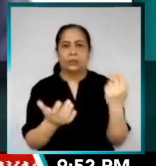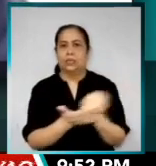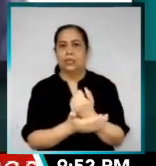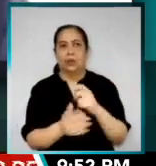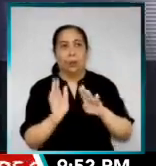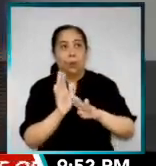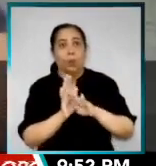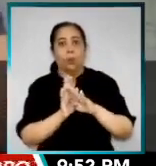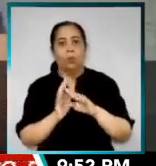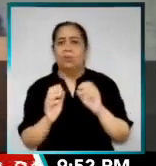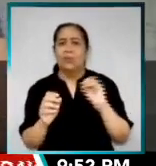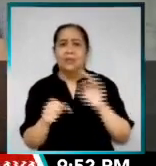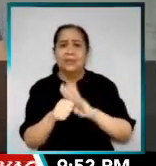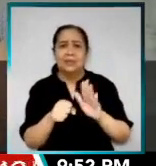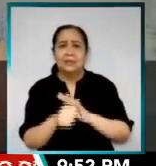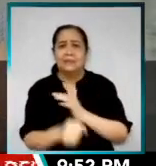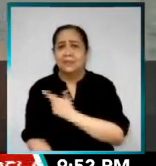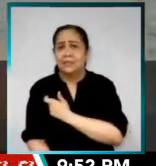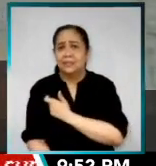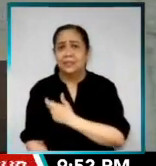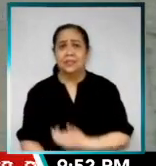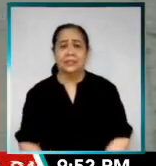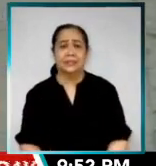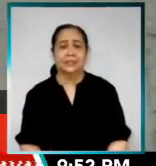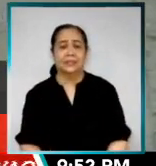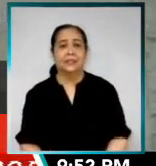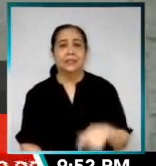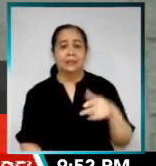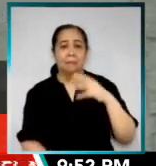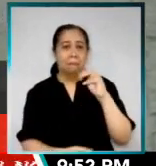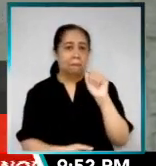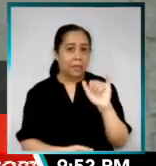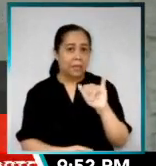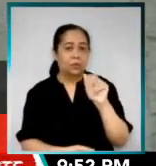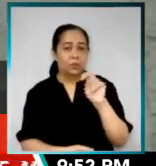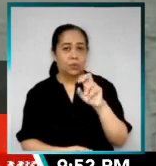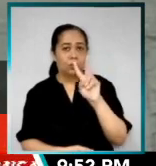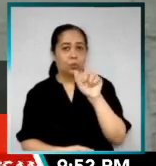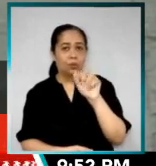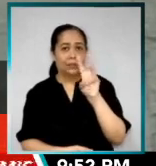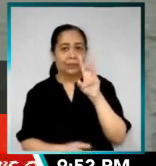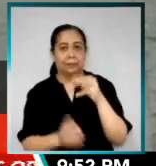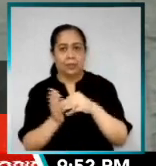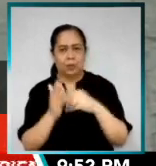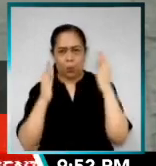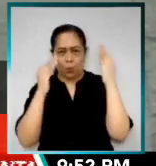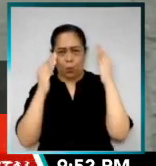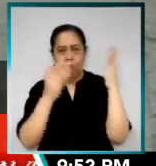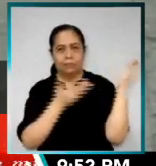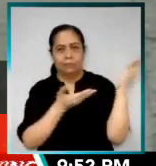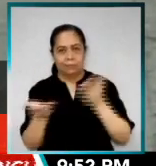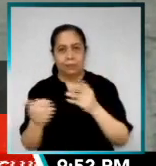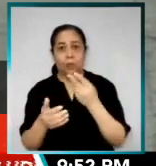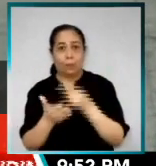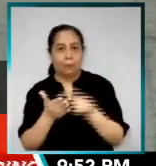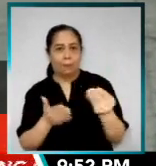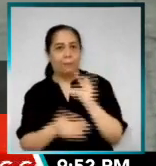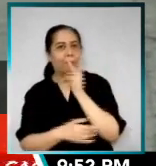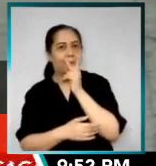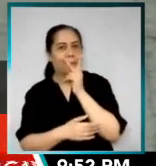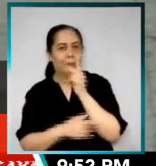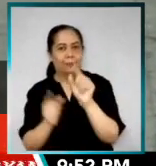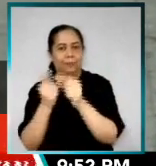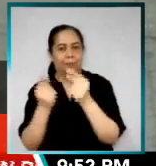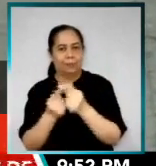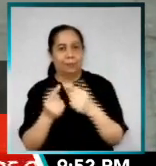enough vaccines. Sa May at June naman, inaasahang darating ang 2.6 million doses na binili ng pribadong sektor na susundan ng 14.5